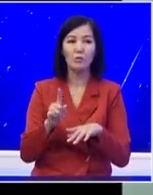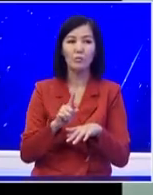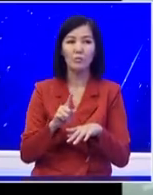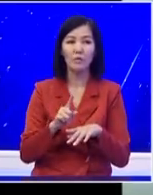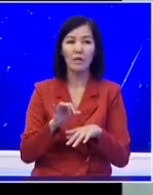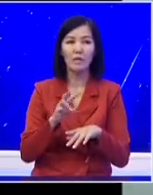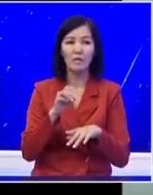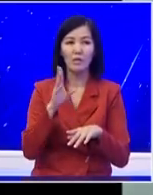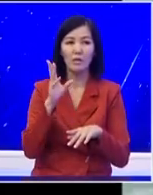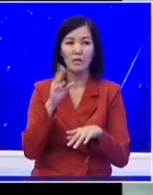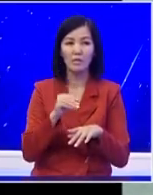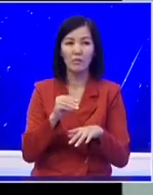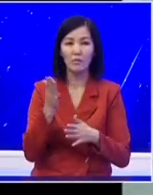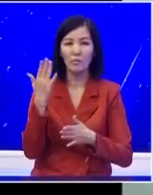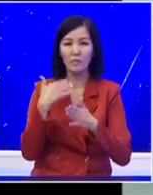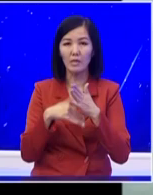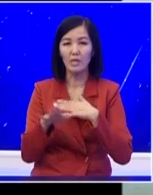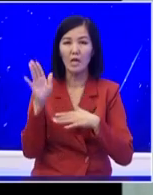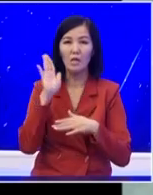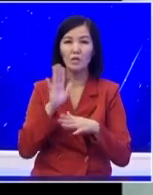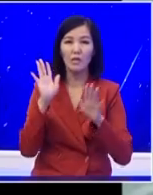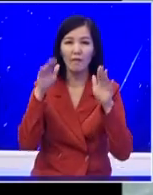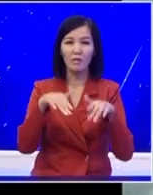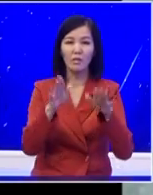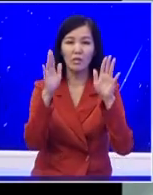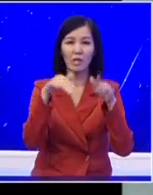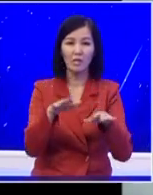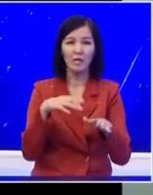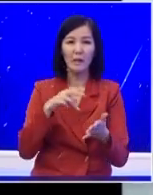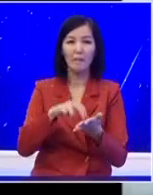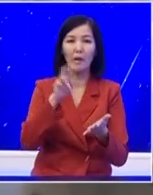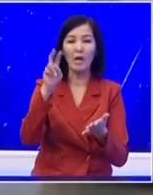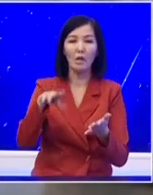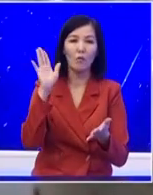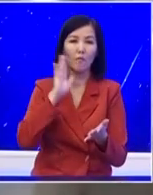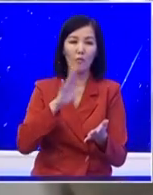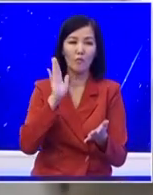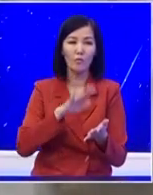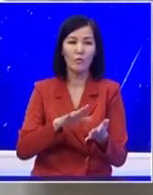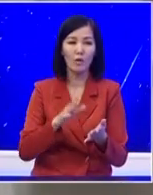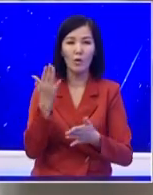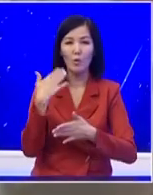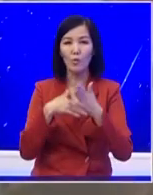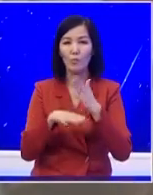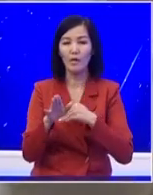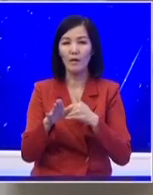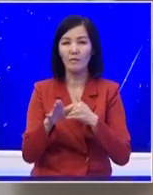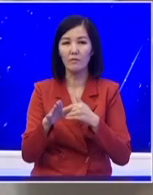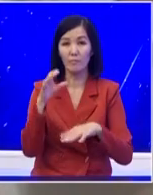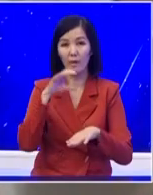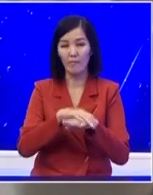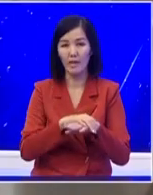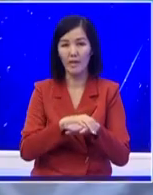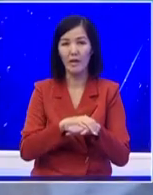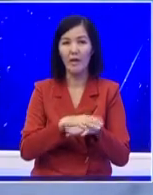антикоррупционной службы, он не побоялся сильного течения реки и без промедления прыгнул в воду. К сожалению, для убегавшего риск был неоправдан.